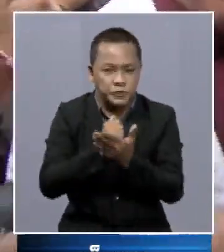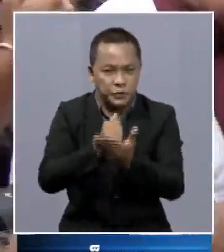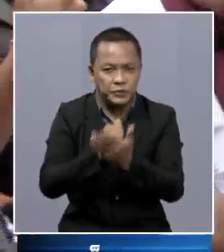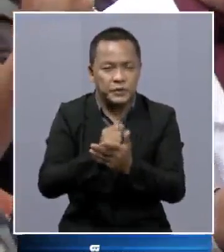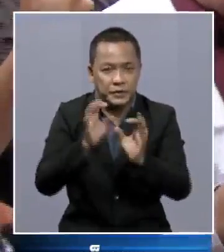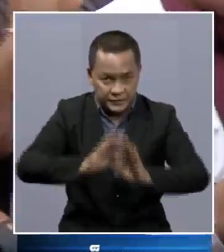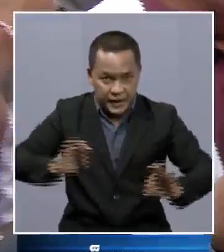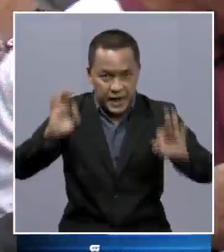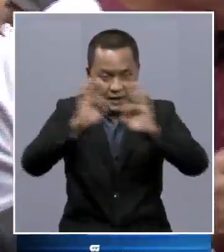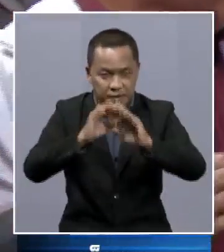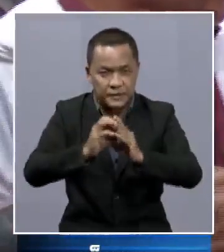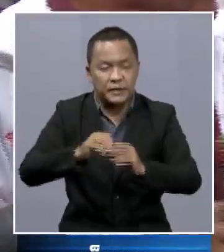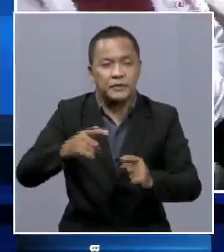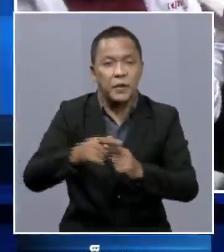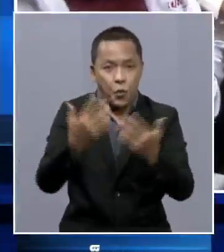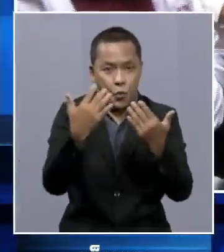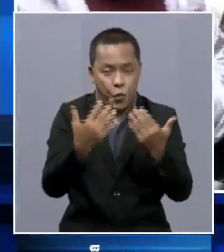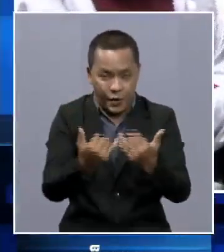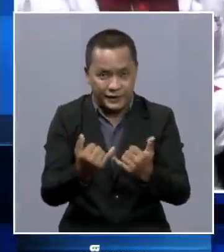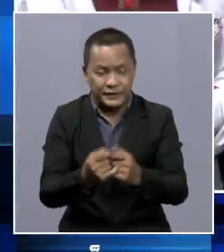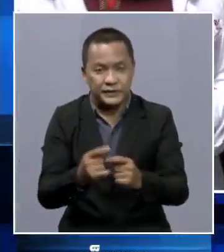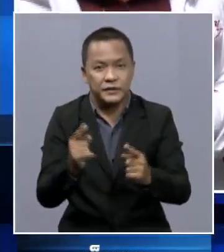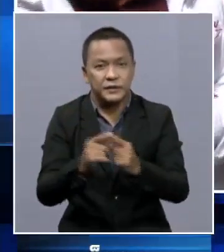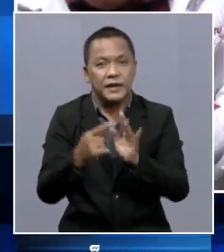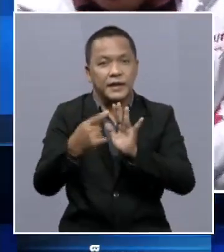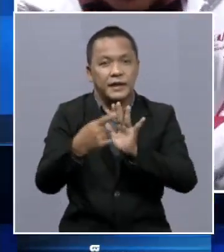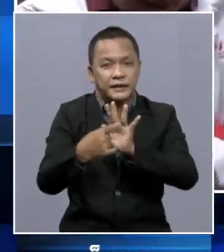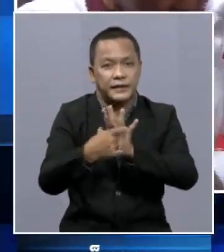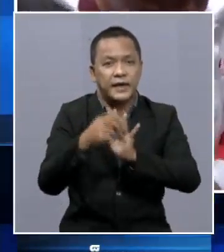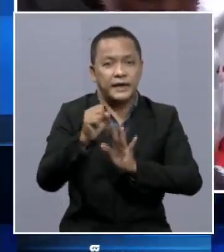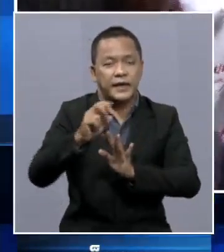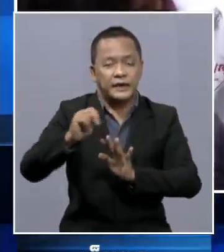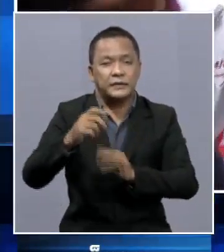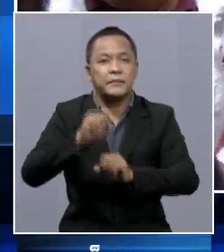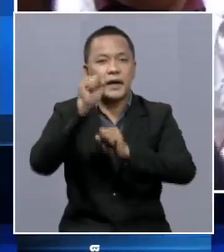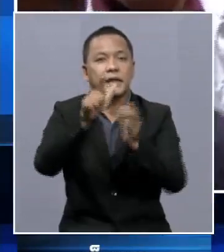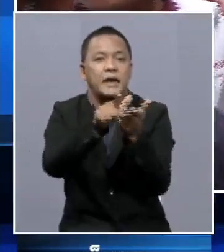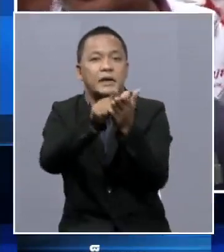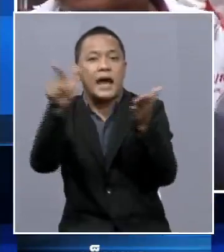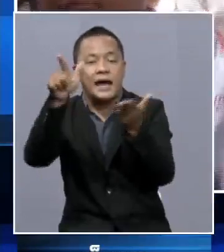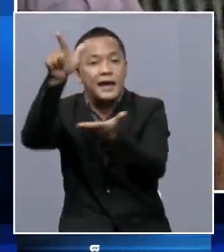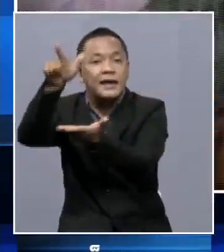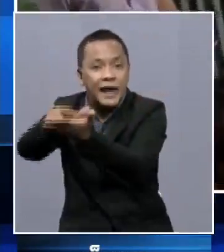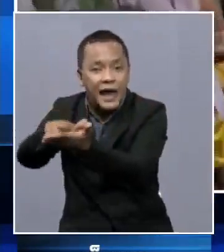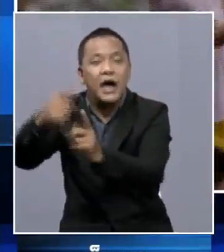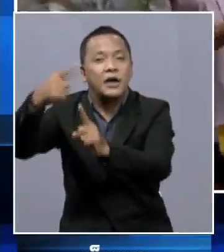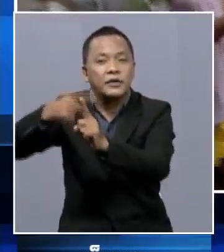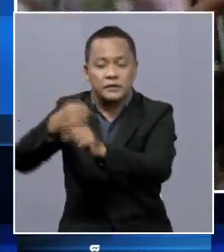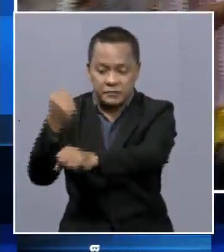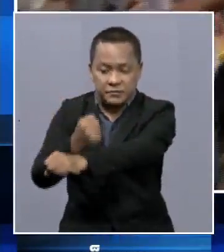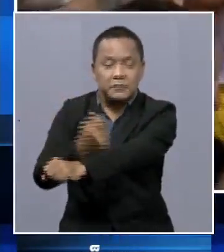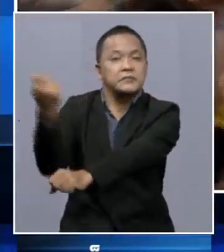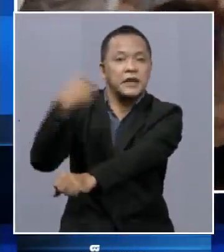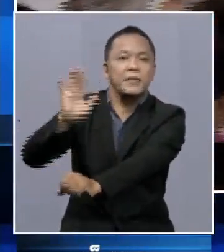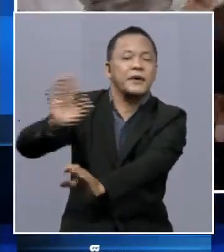ไปจดสำคันได้ ไปครองเตยแต่ลาสุคผชมfrแสนซีริ คุเศษฐา ประกาศลางงานชวคราวโยไม่รับค่าตอบ